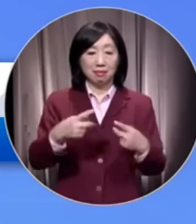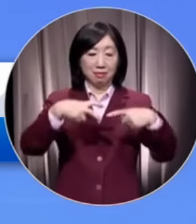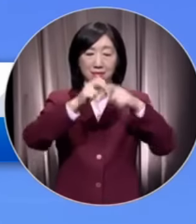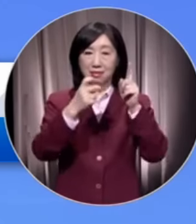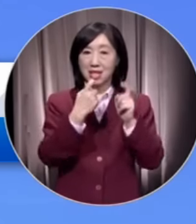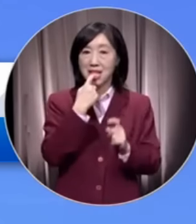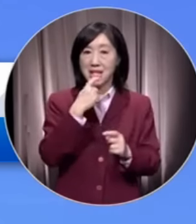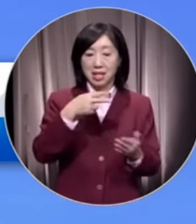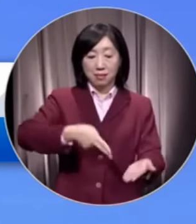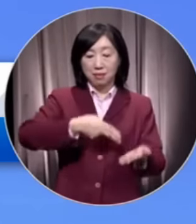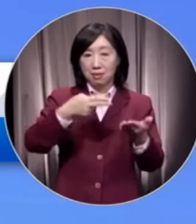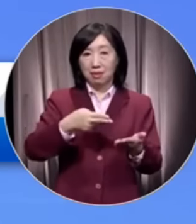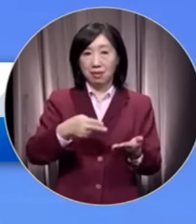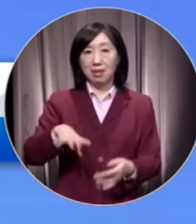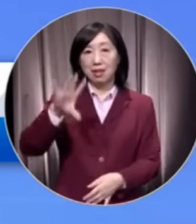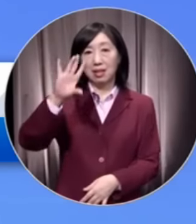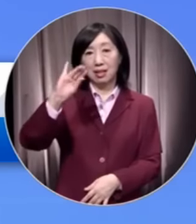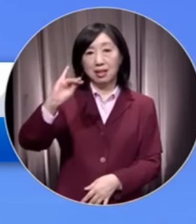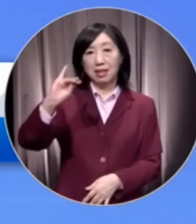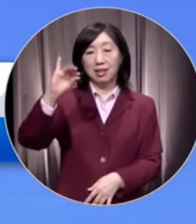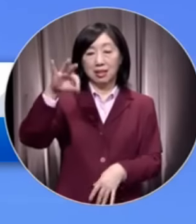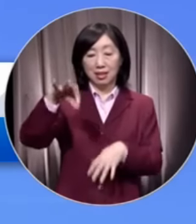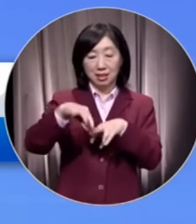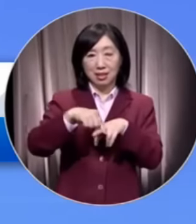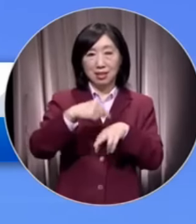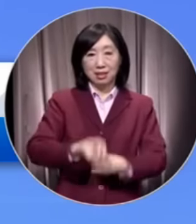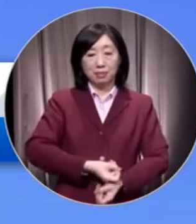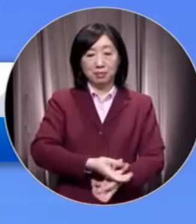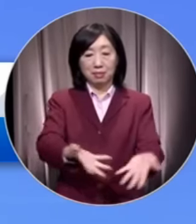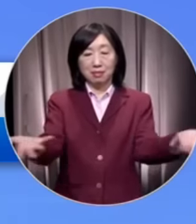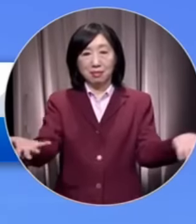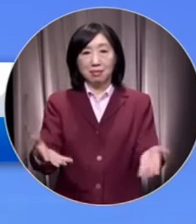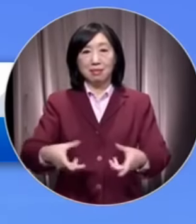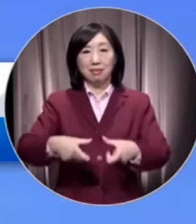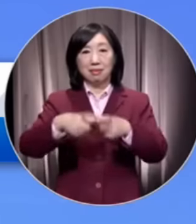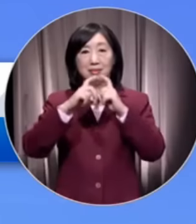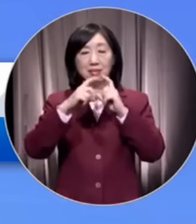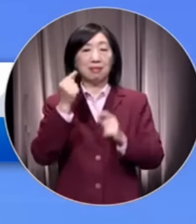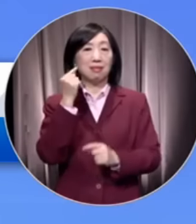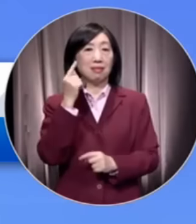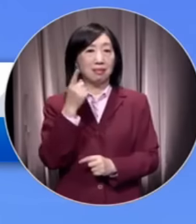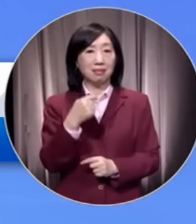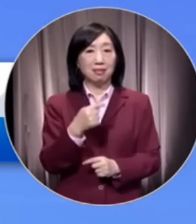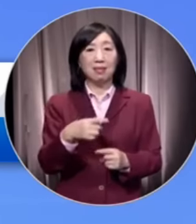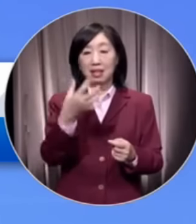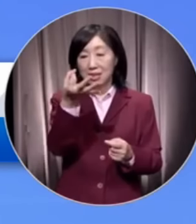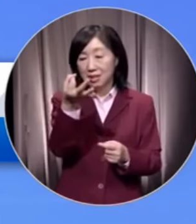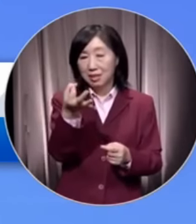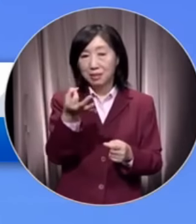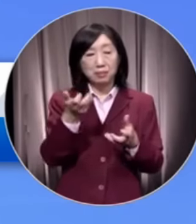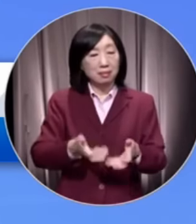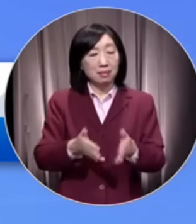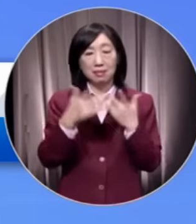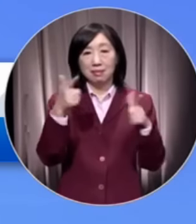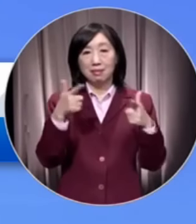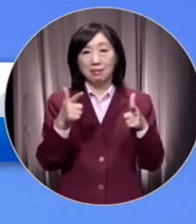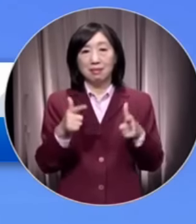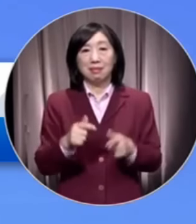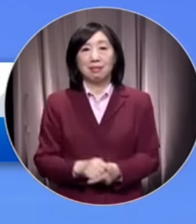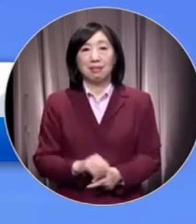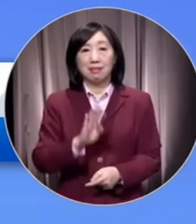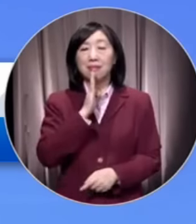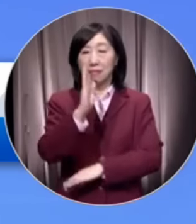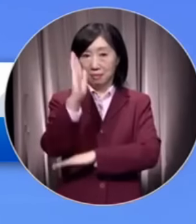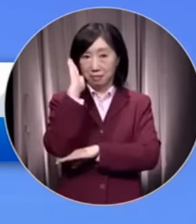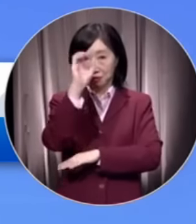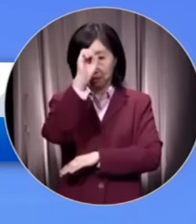诗，千金散尽还复来，金钱不重要，但是真正一个